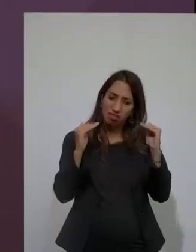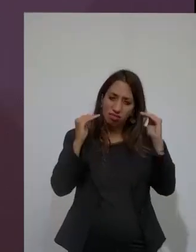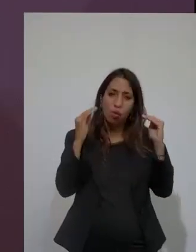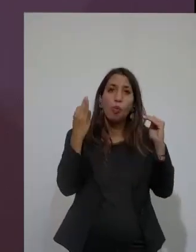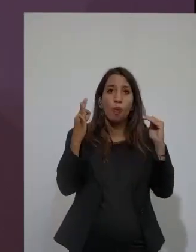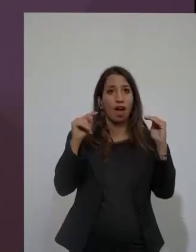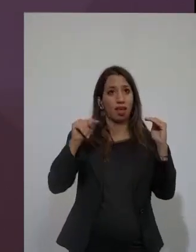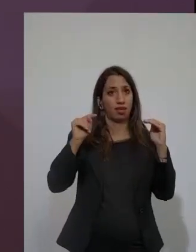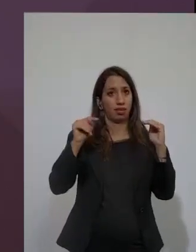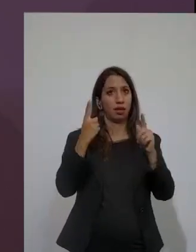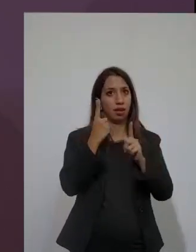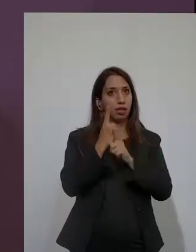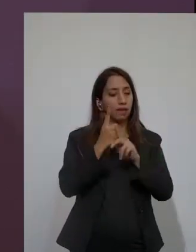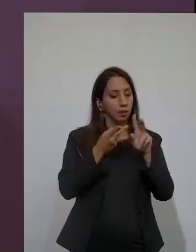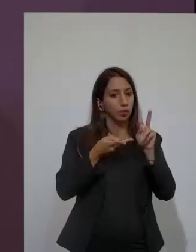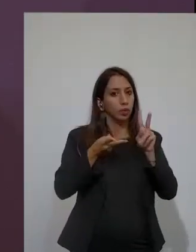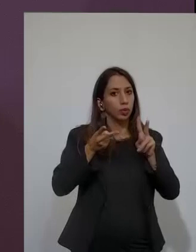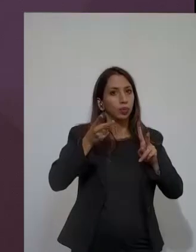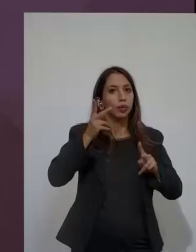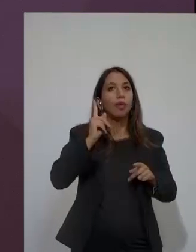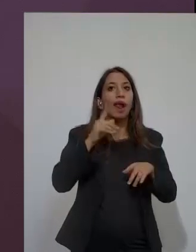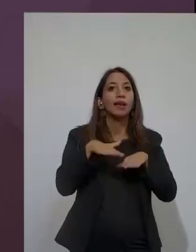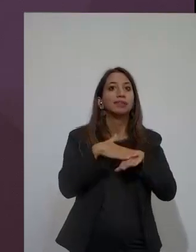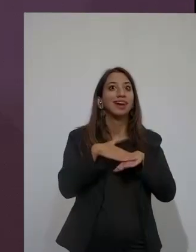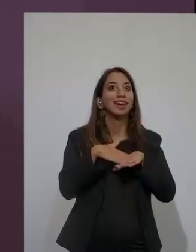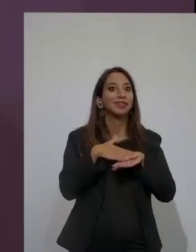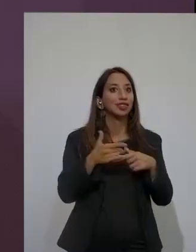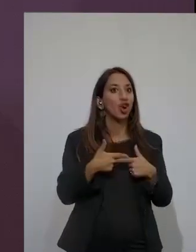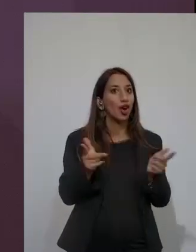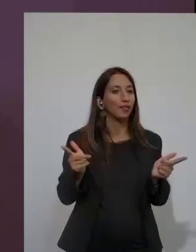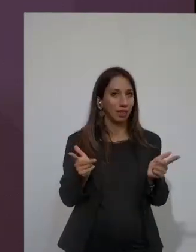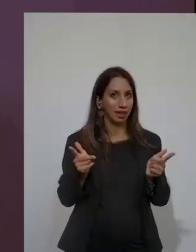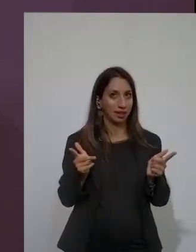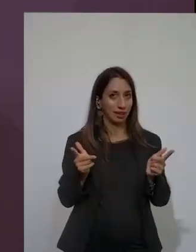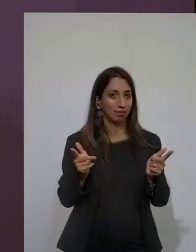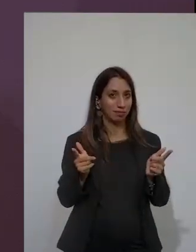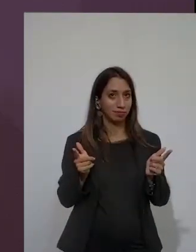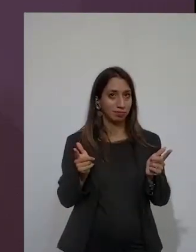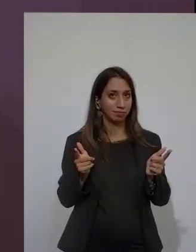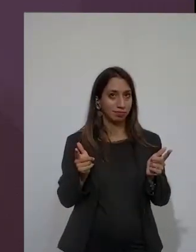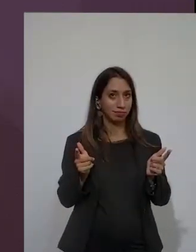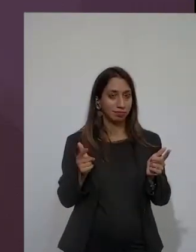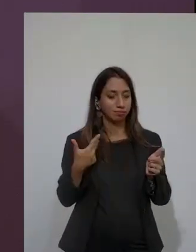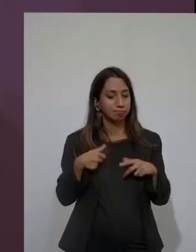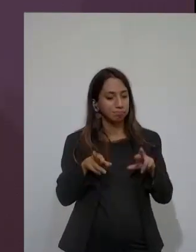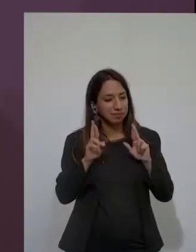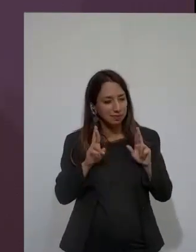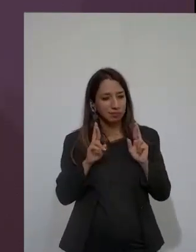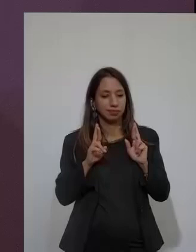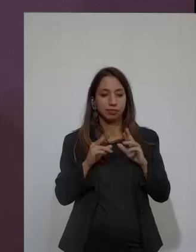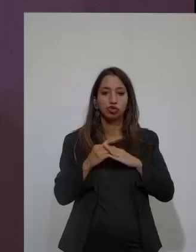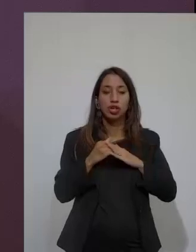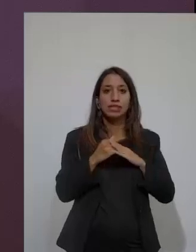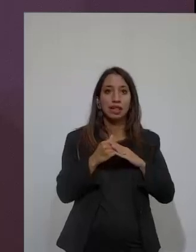si assista ad un innalzamento del livello dei servizi offerti. Sono opportune e auspicabili misure di sostegno